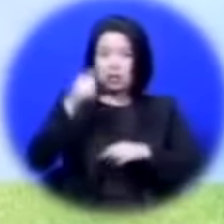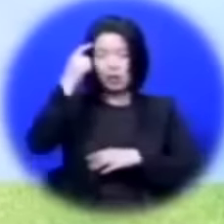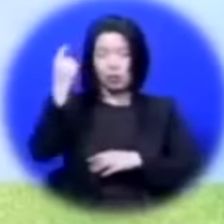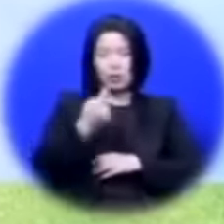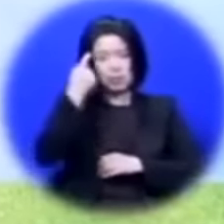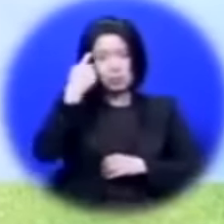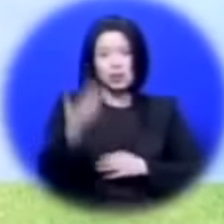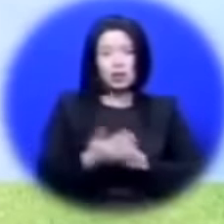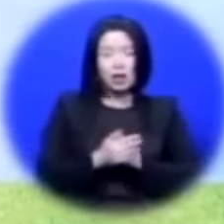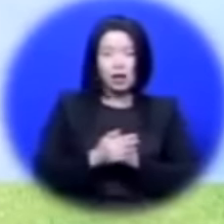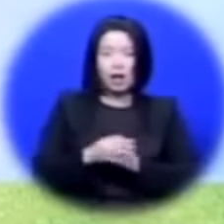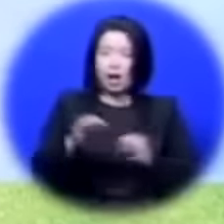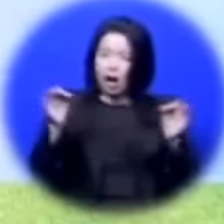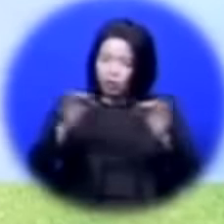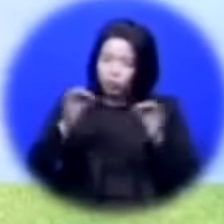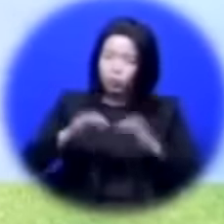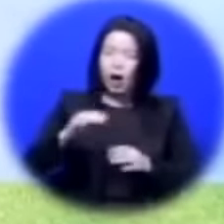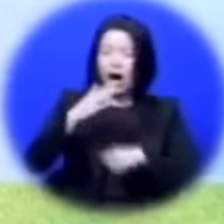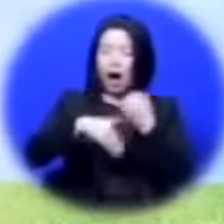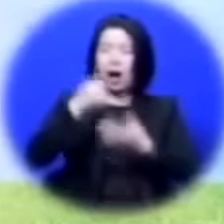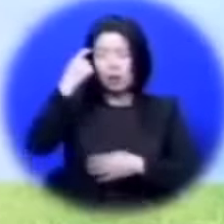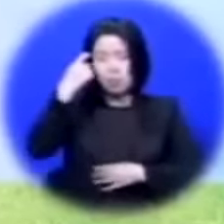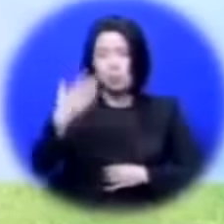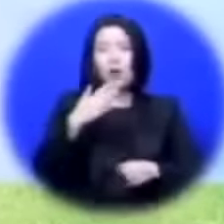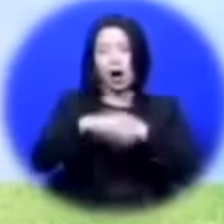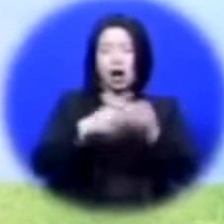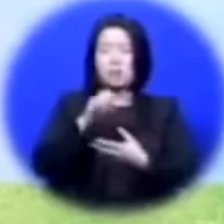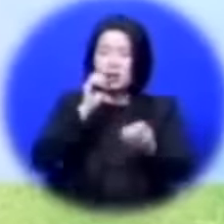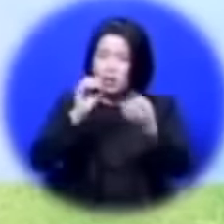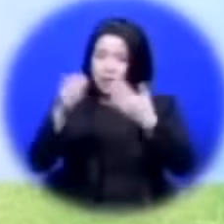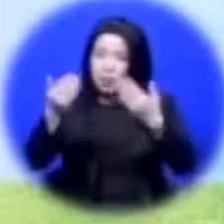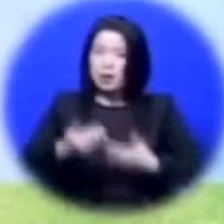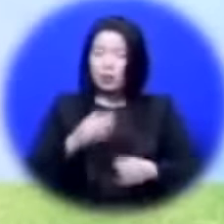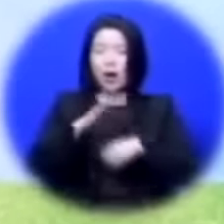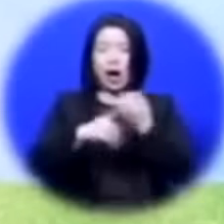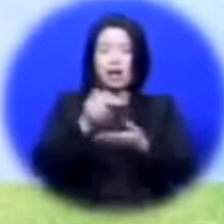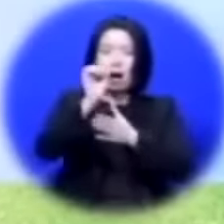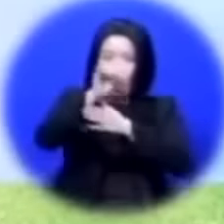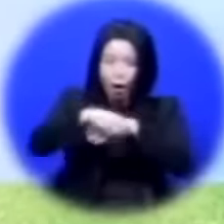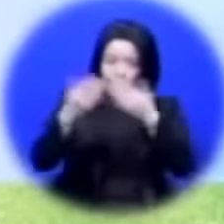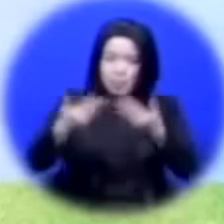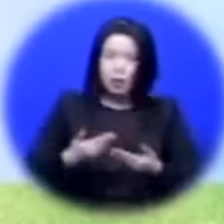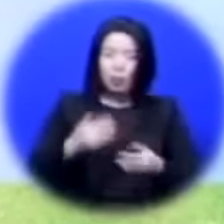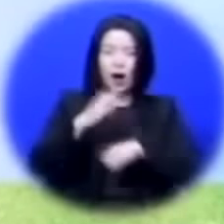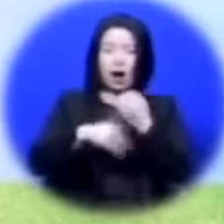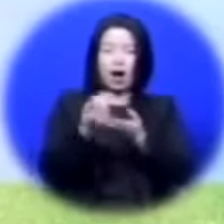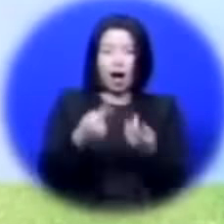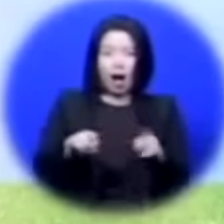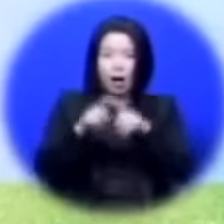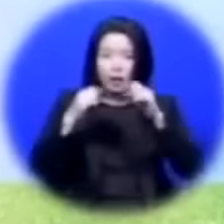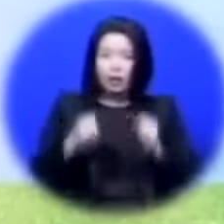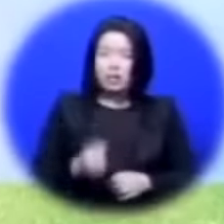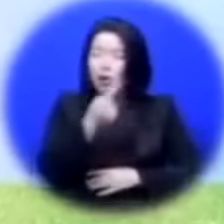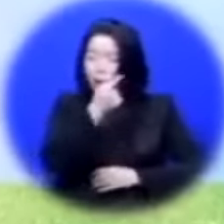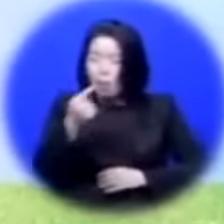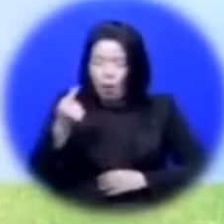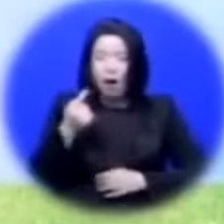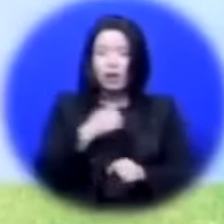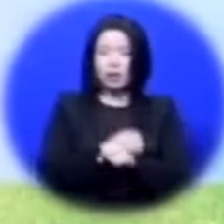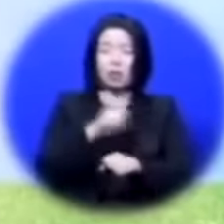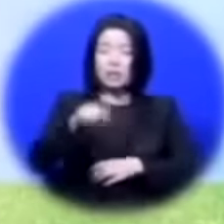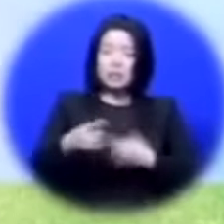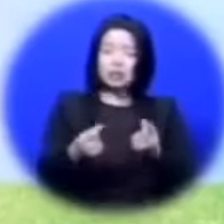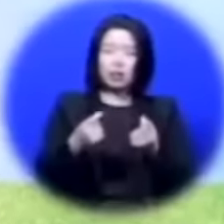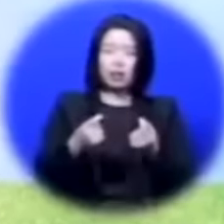매사에 하나님께 묻고 하나님의 응답을 받고 하나님의 허락을 받고 하나님이 함께 계신 것을 확인하고 그렇게